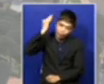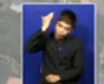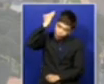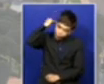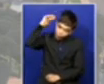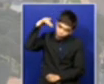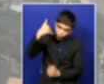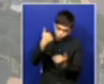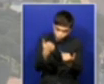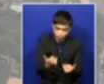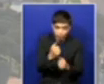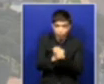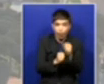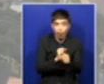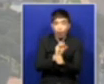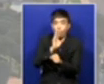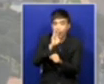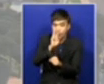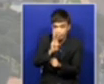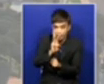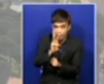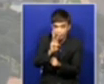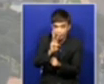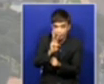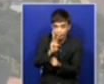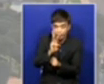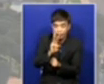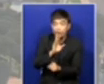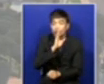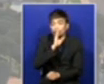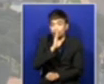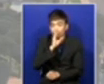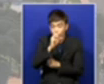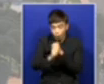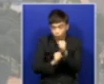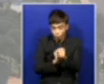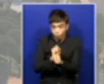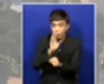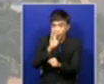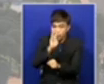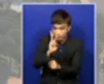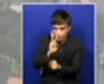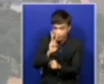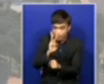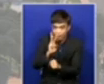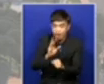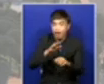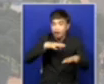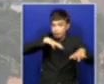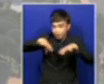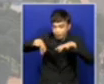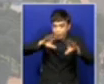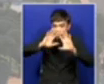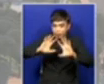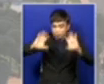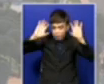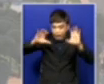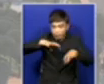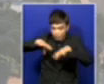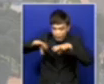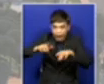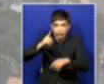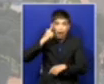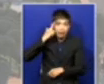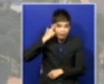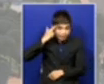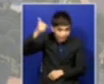ไม่ได้ชมภาพยนตร์ท่านจะไม่ได้ชมภาพยนตร์นี้แน่นอนถ้า6ปีมานี้รัฐบาลบริหารราชการแผ่นดินเป็น